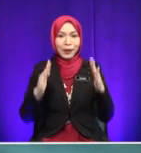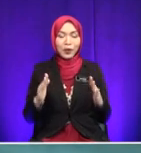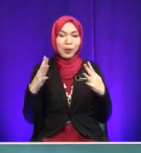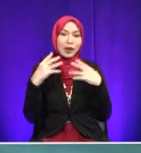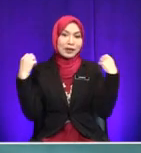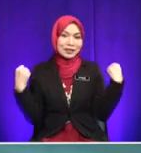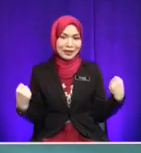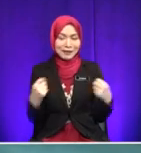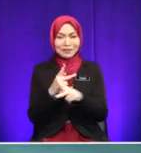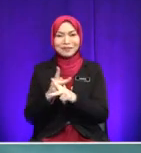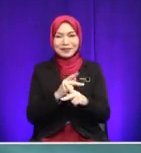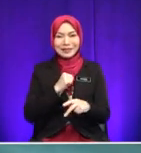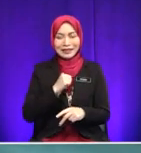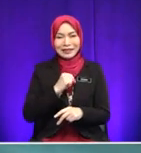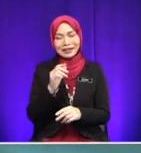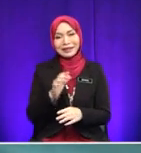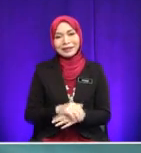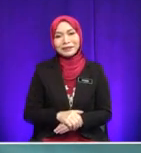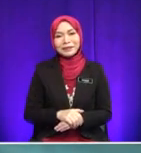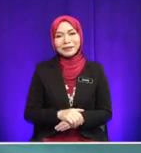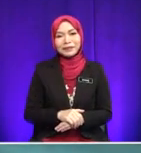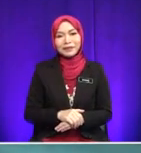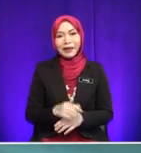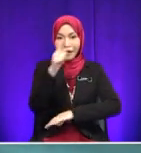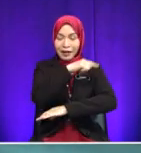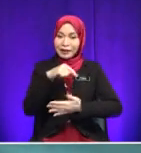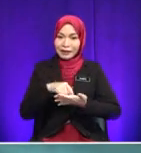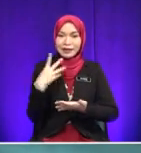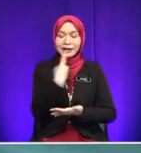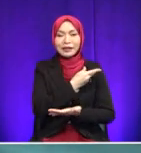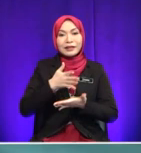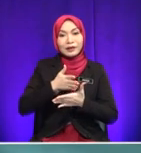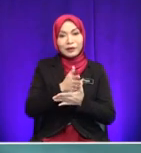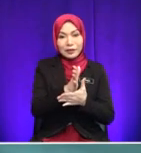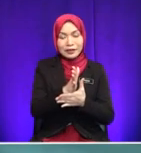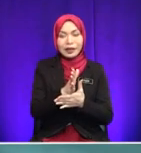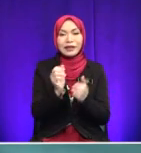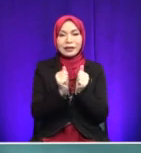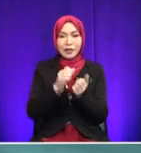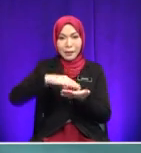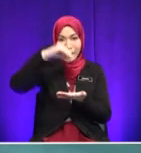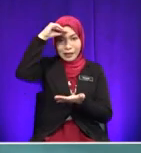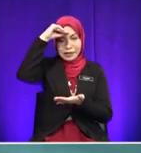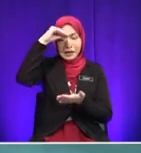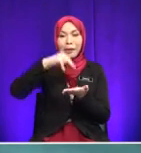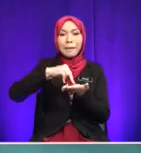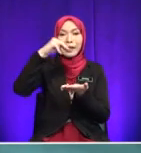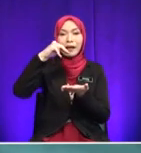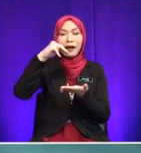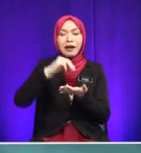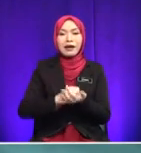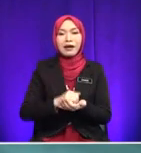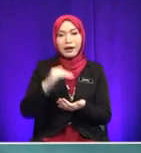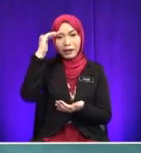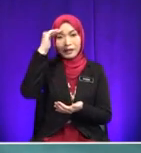diri, jaga kesihatan, okey? Dan hari ini pastinya kita nak teruskan dengan slot menengah atas. Kita nak belajar mata pelajaran Bahasa Melayu.